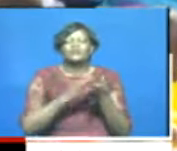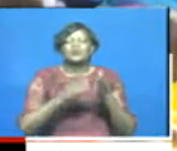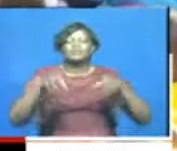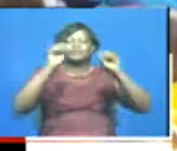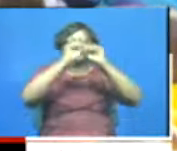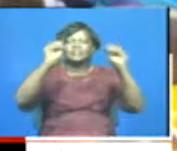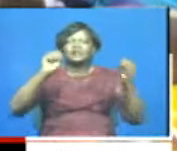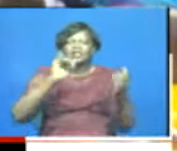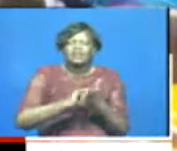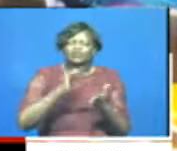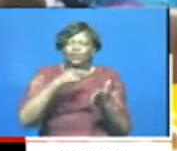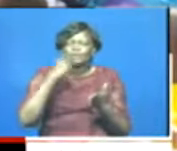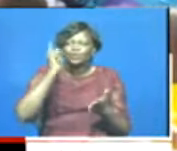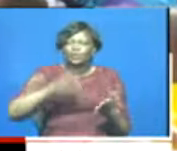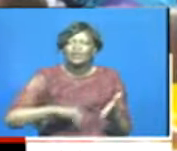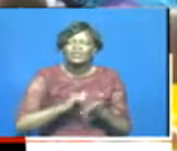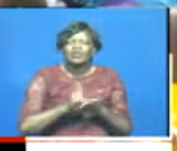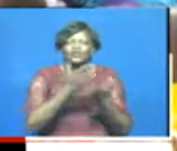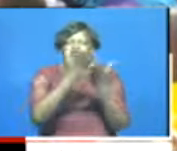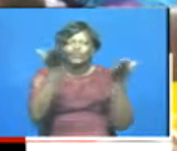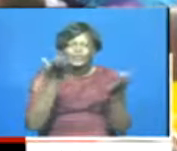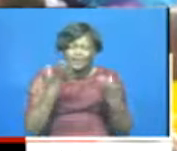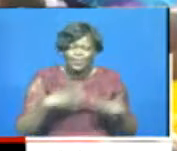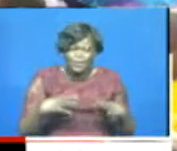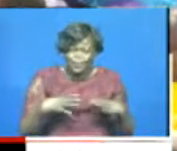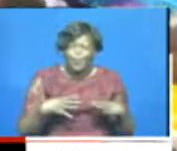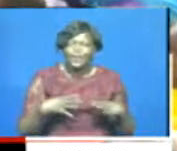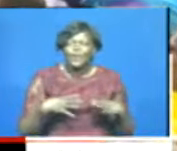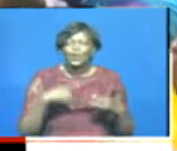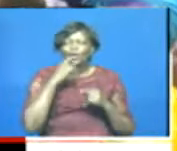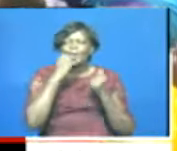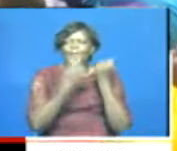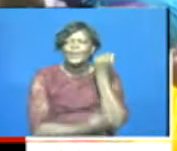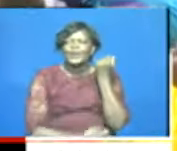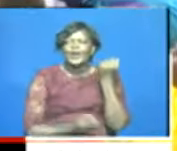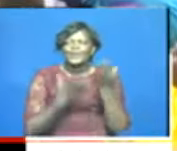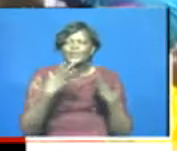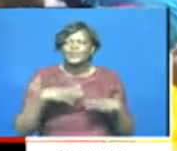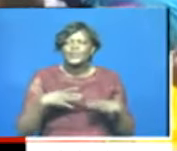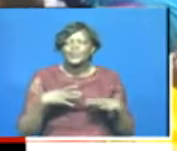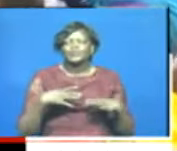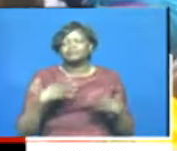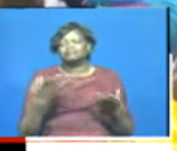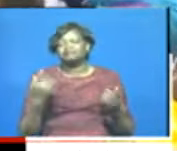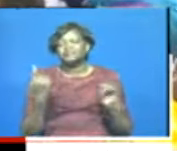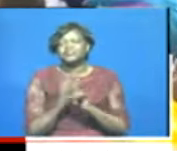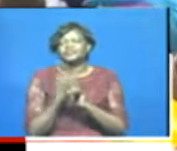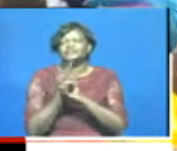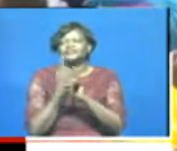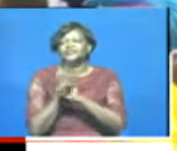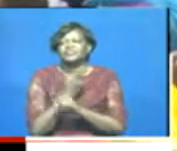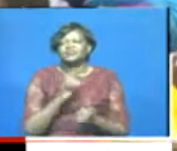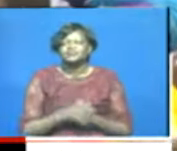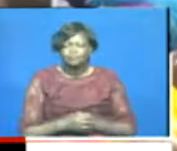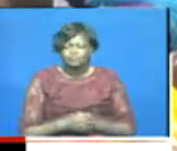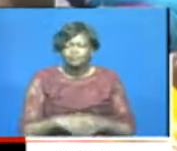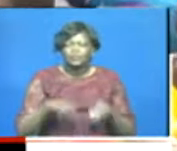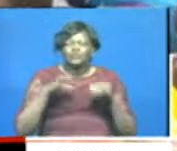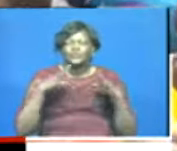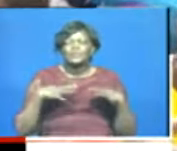tumesema nyinyi wafanyabiashara wa chini, wafanyabiashara mama mboga, boda boda, mtu ya mtumba na wale